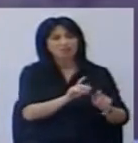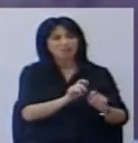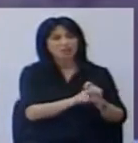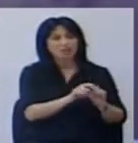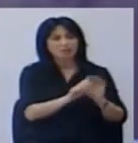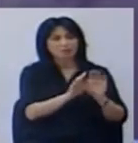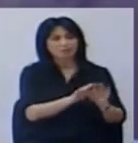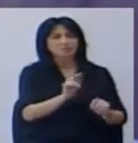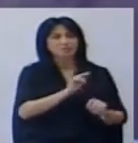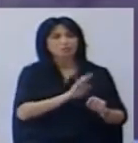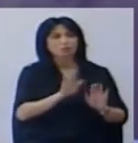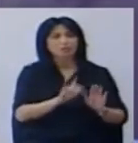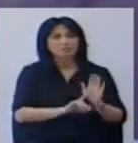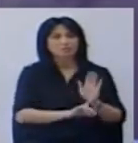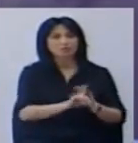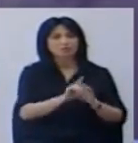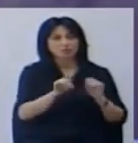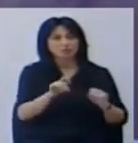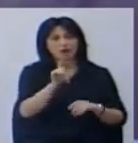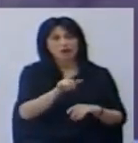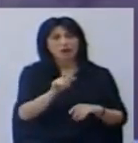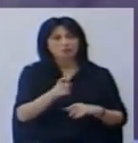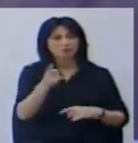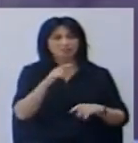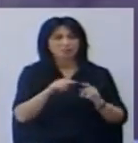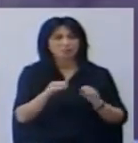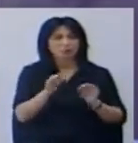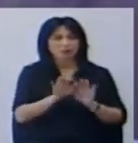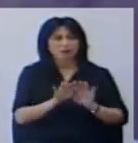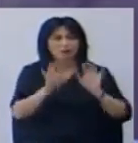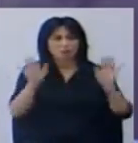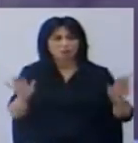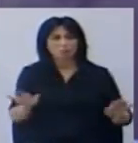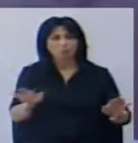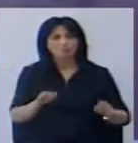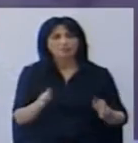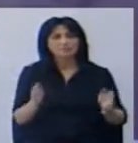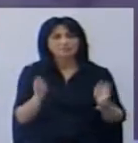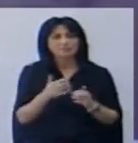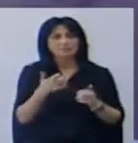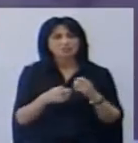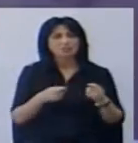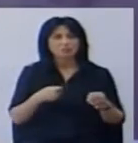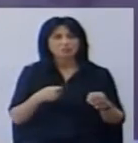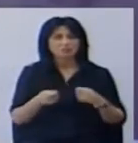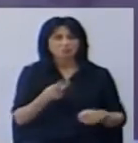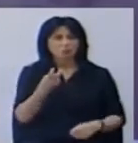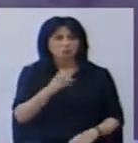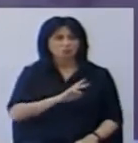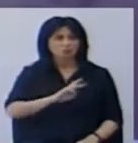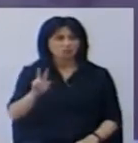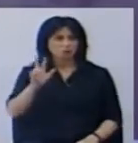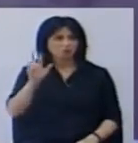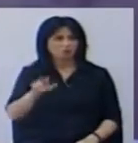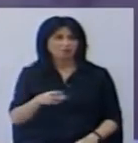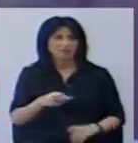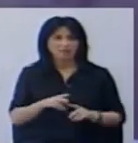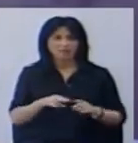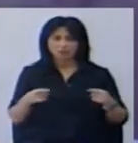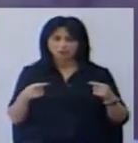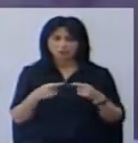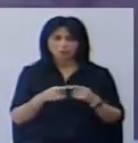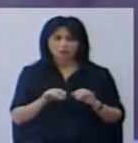დაფინანსდება, სამუშაო ადგილები შეიქმნება, ადამიანები დაბრუნდებიან რაიონებში და ცირე და საშუალო ბიზნესისთვის 200 მილიონი ლარი. ეს